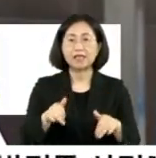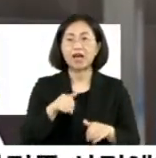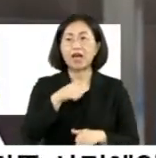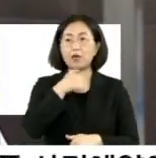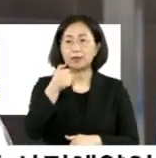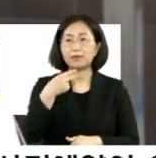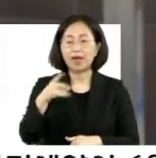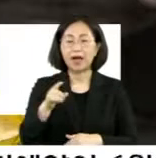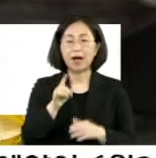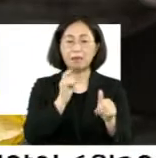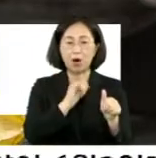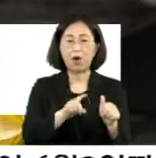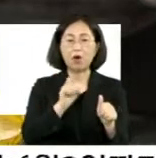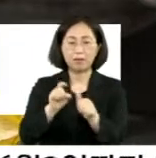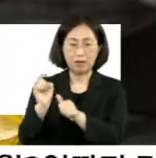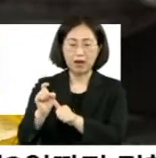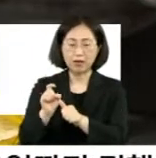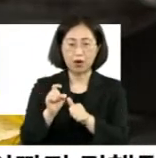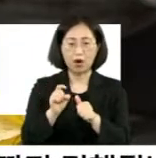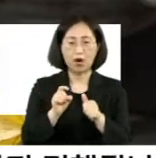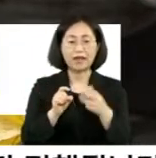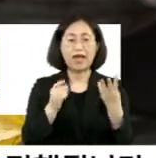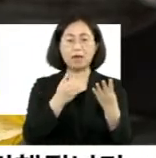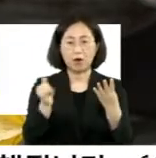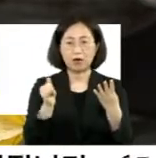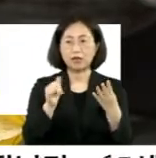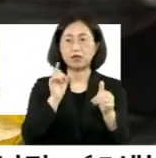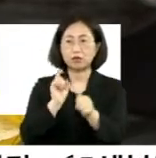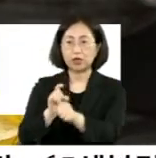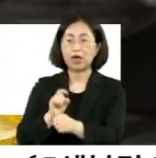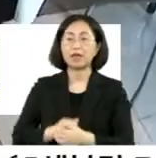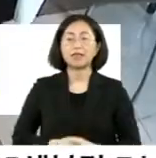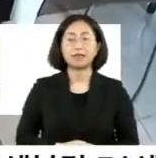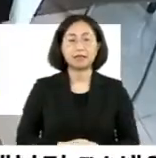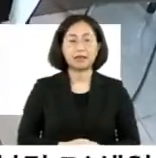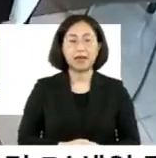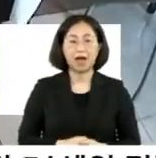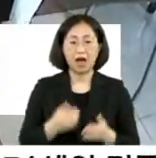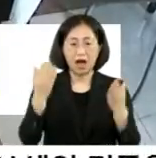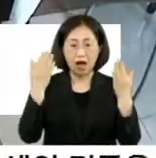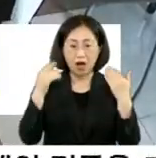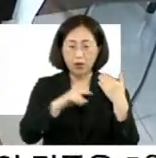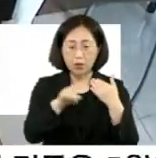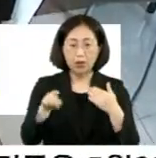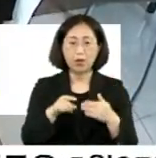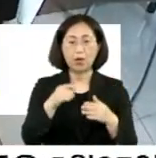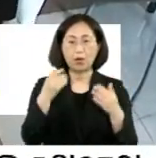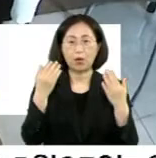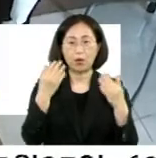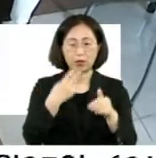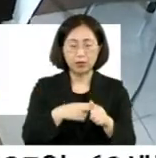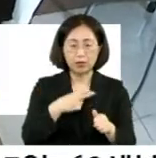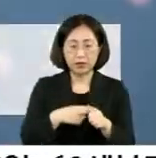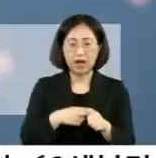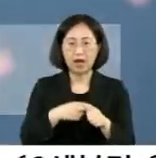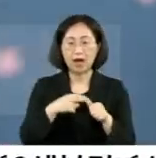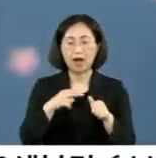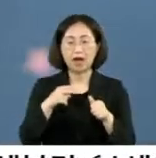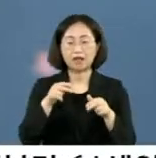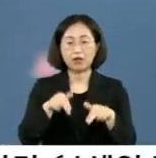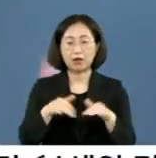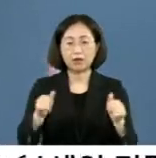종사자 18명 중 4명이 추가 확진 판정을 받았습니다. 해당 학교 학생과 교사 등 742명에